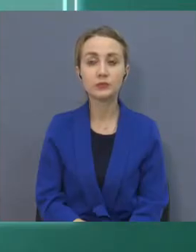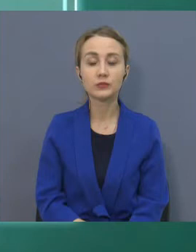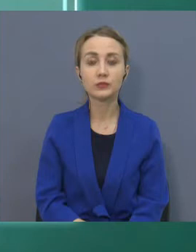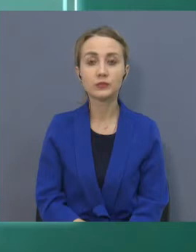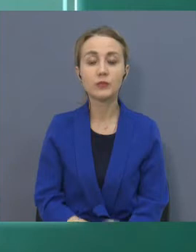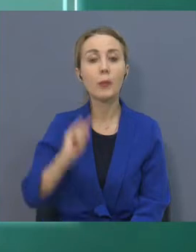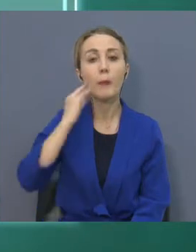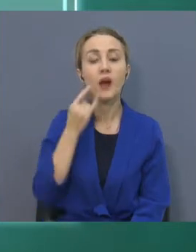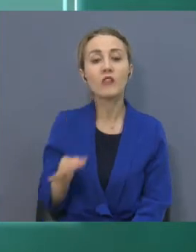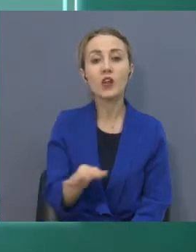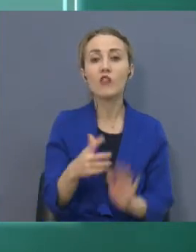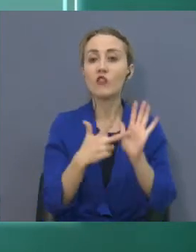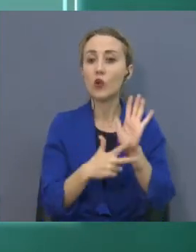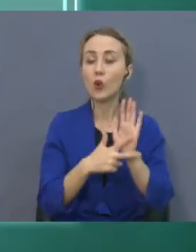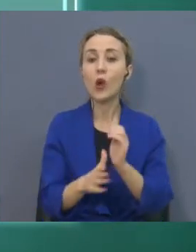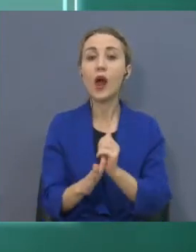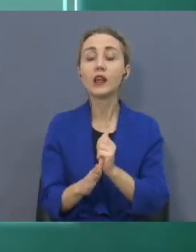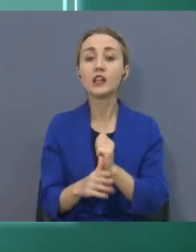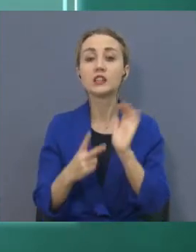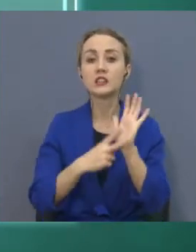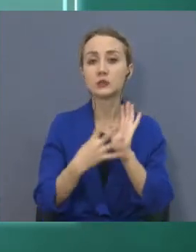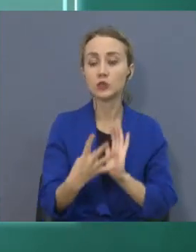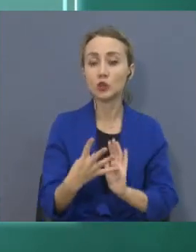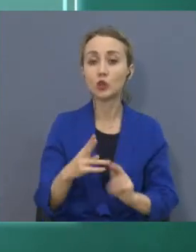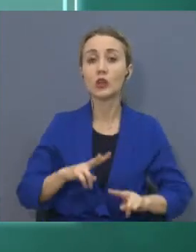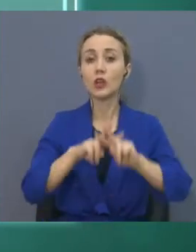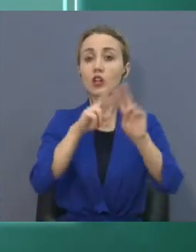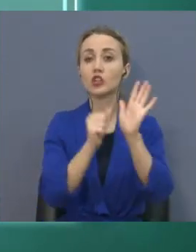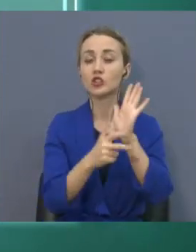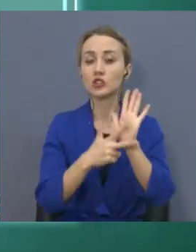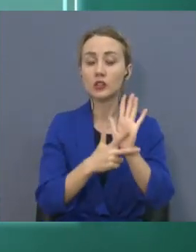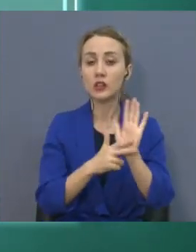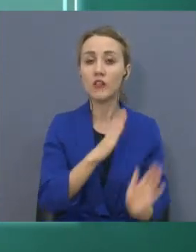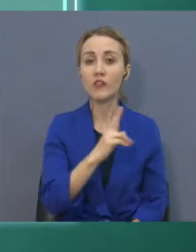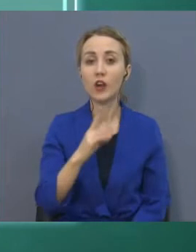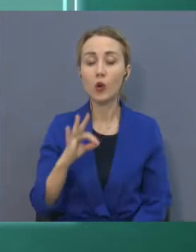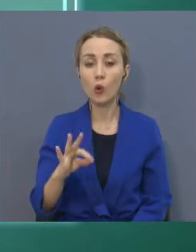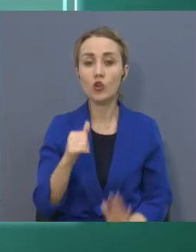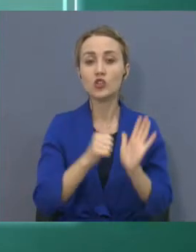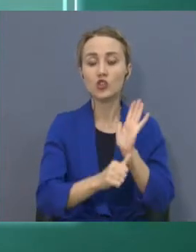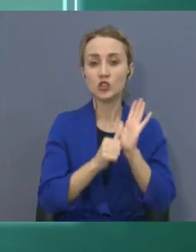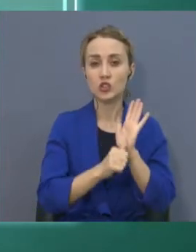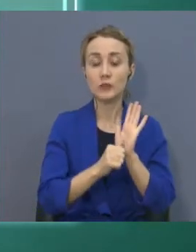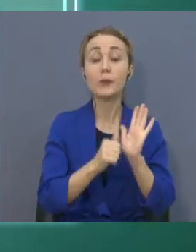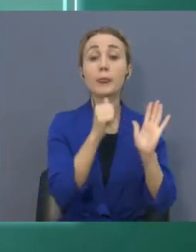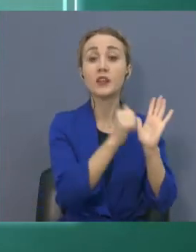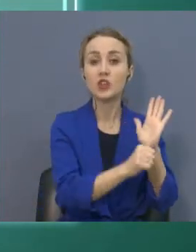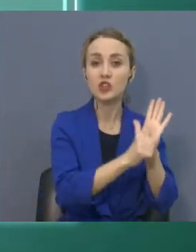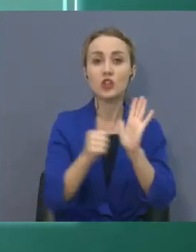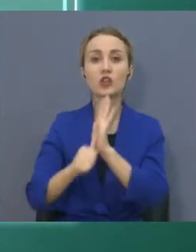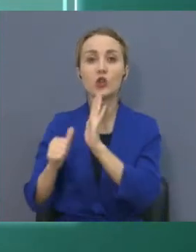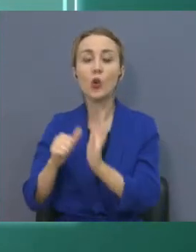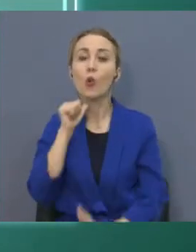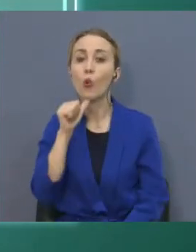В Павлодарской области 80, Атырауской 74, Нур-Султане 68, Восточно-Казахстанской 60. По 66 новых